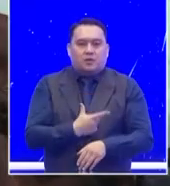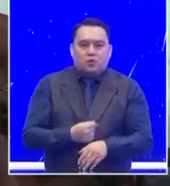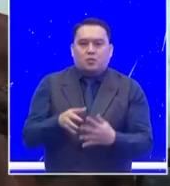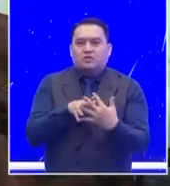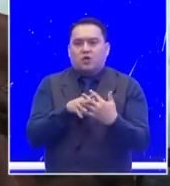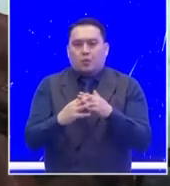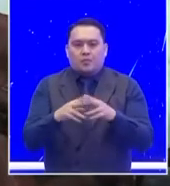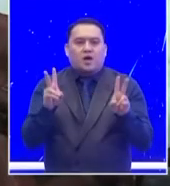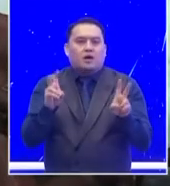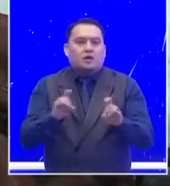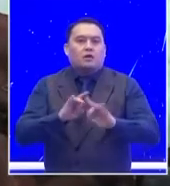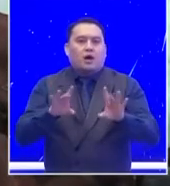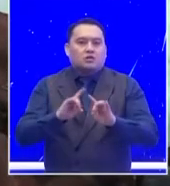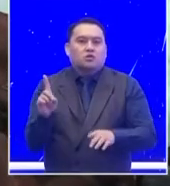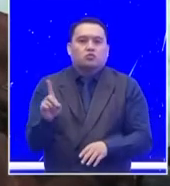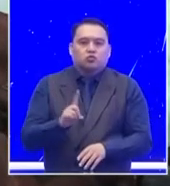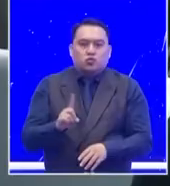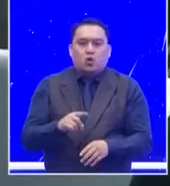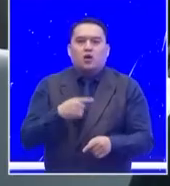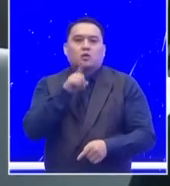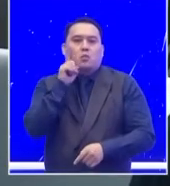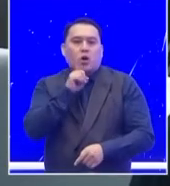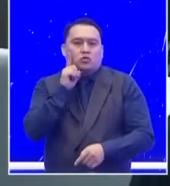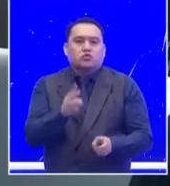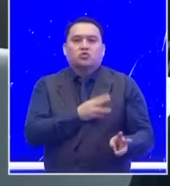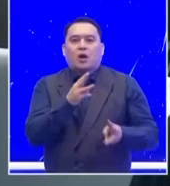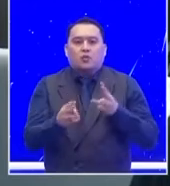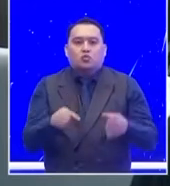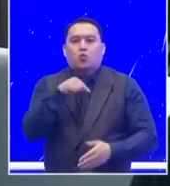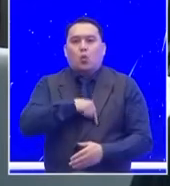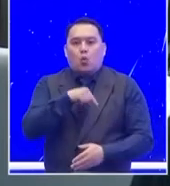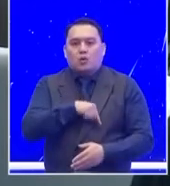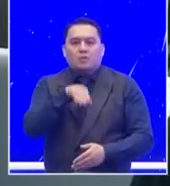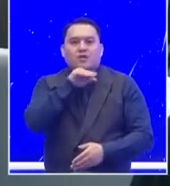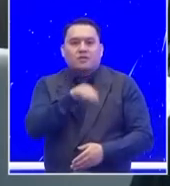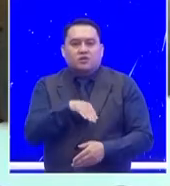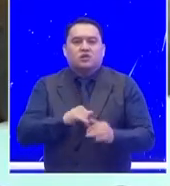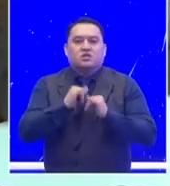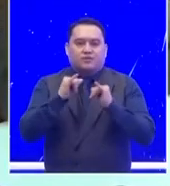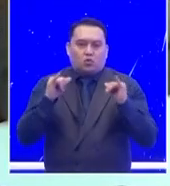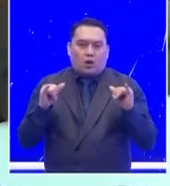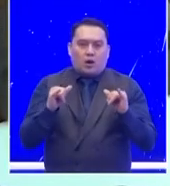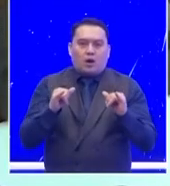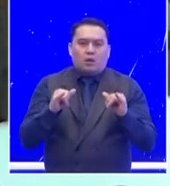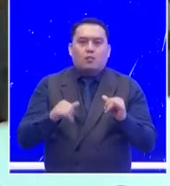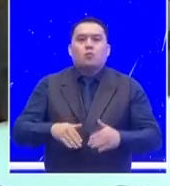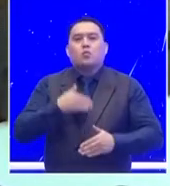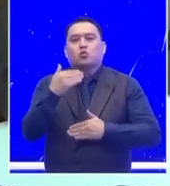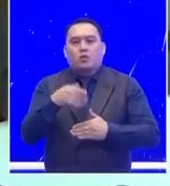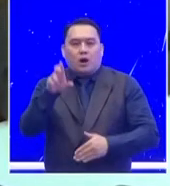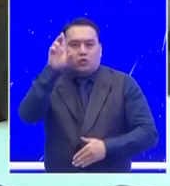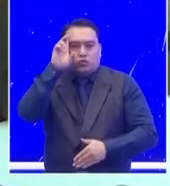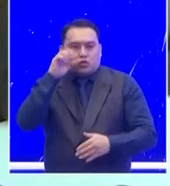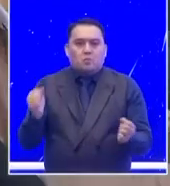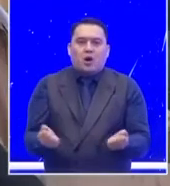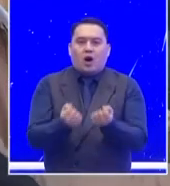с дипломом в село. Стоит отметить, что нынешняя молодежь стремится как к духовному, так и к профессиональному развитию. А потому